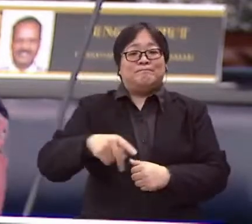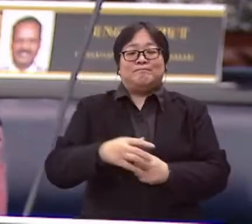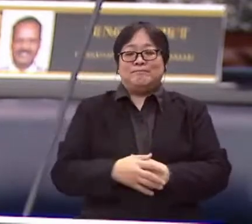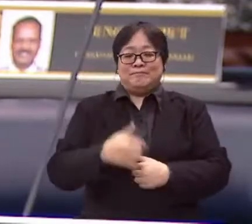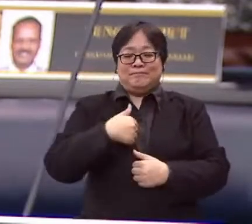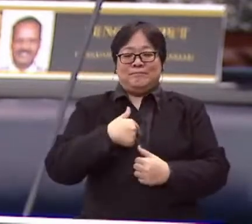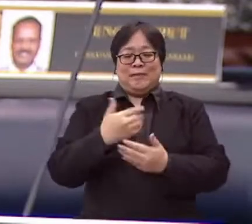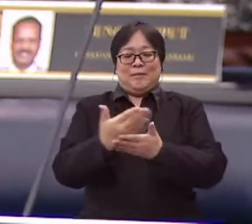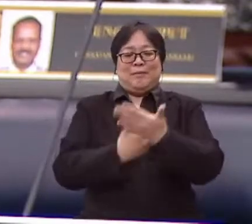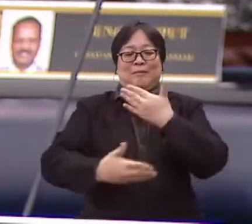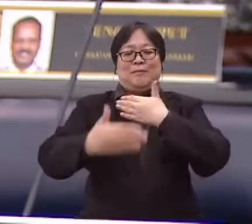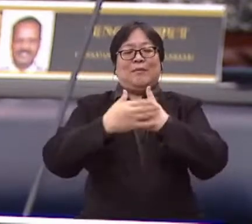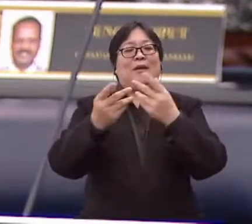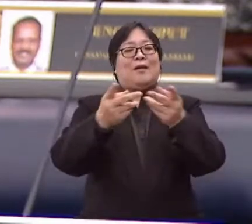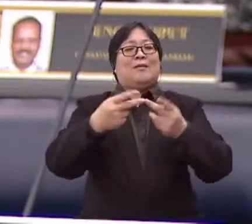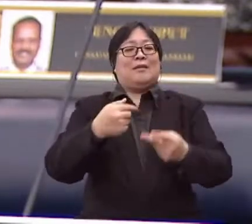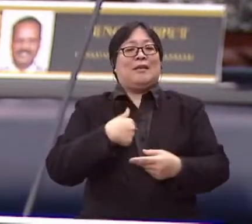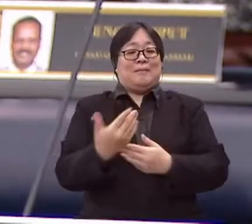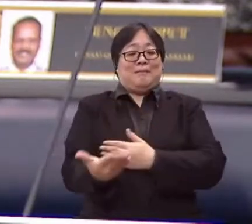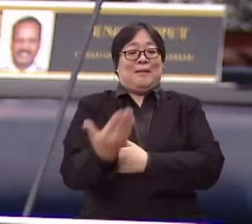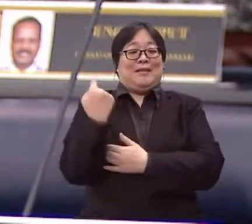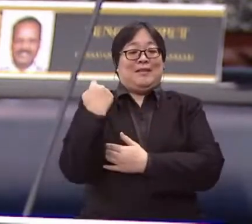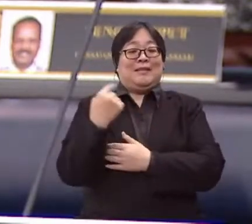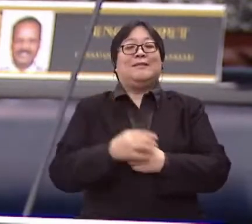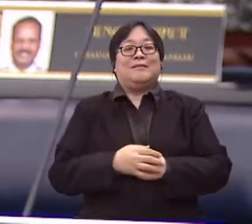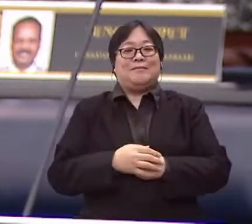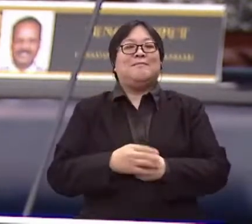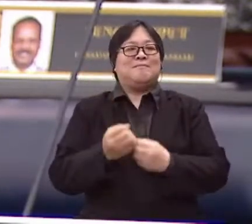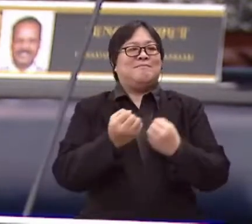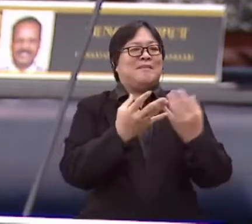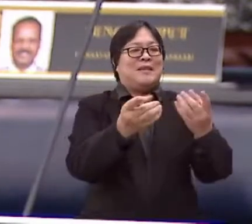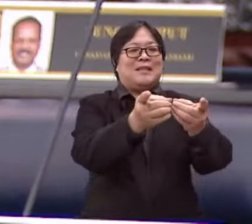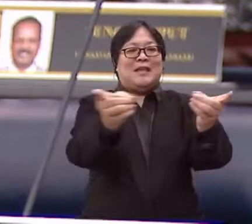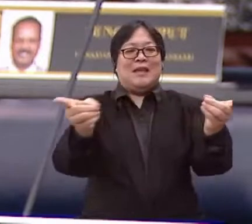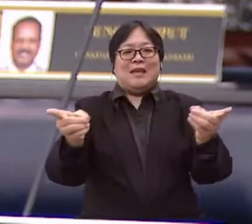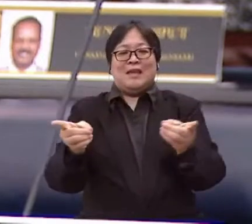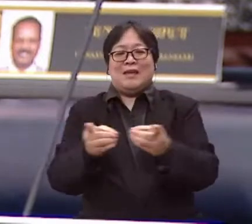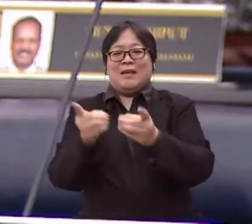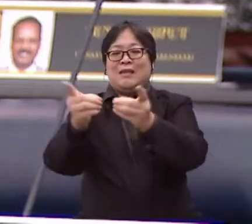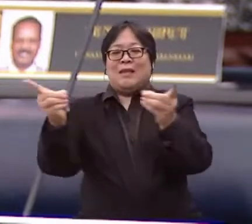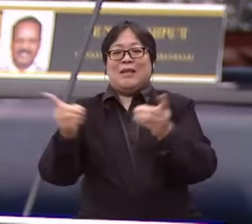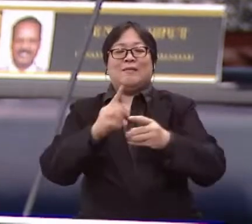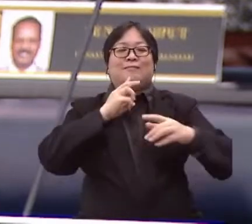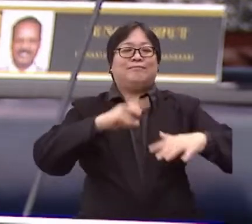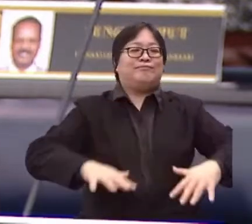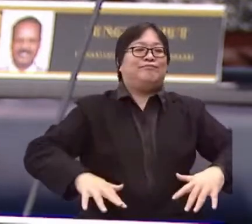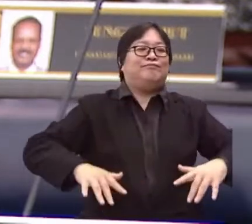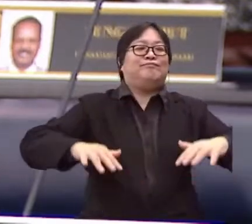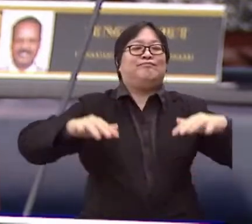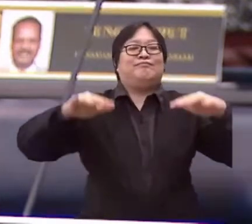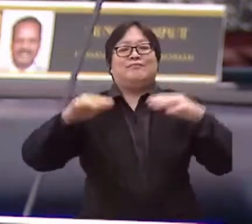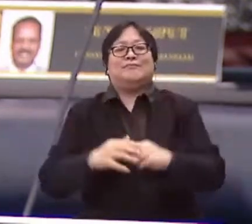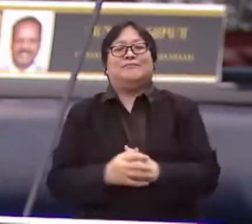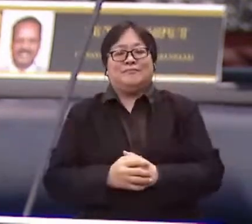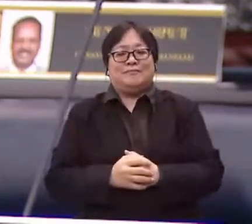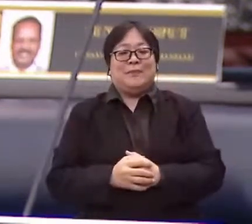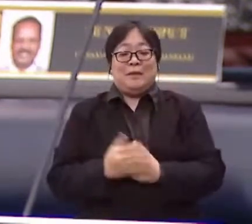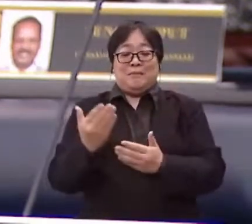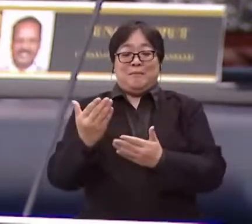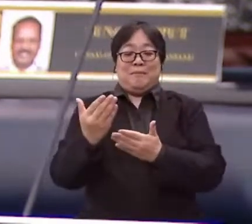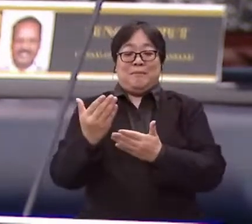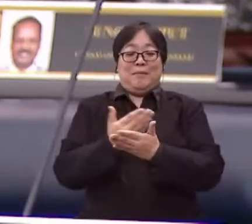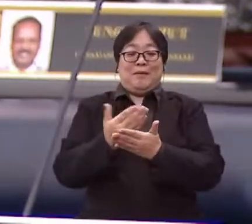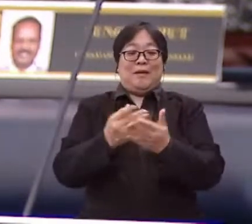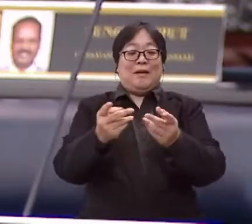saya baru balik dari kawasan saya pagi ini karena banyak daerah di negeri Joko di lantai banjir baru